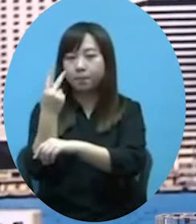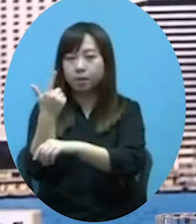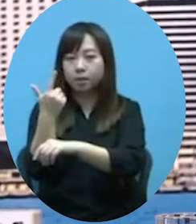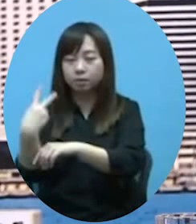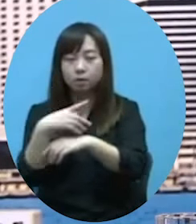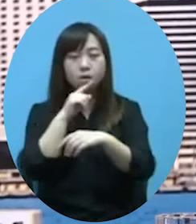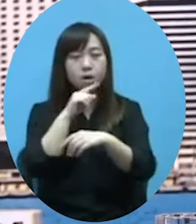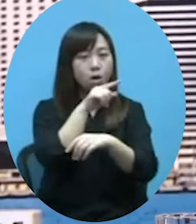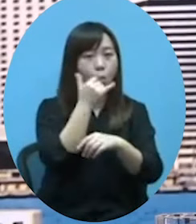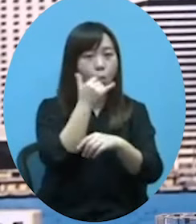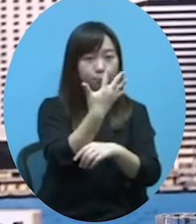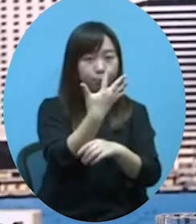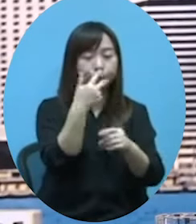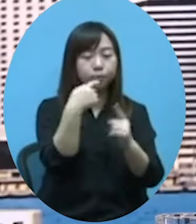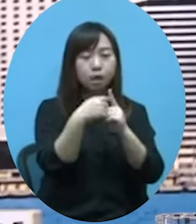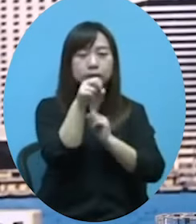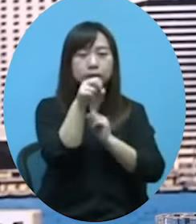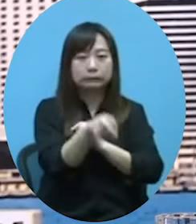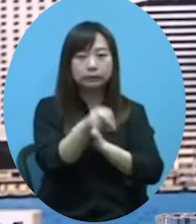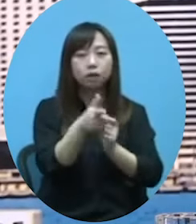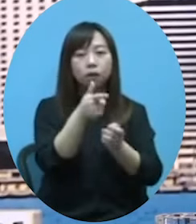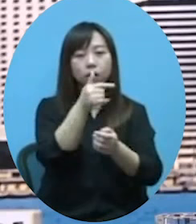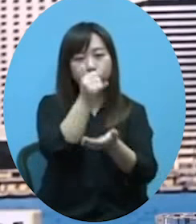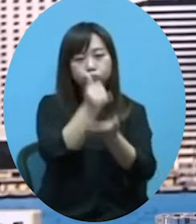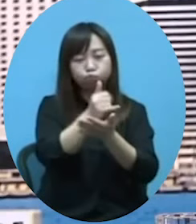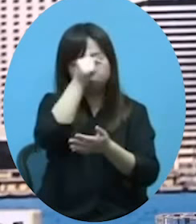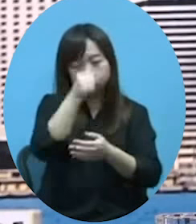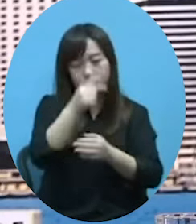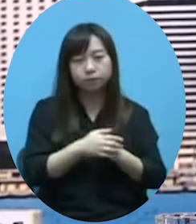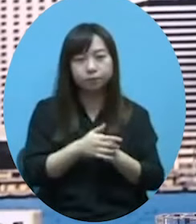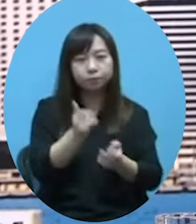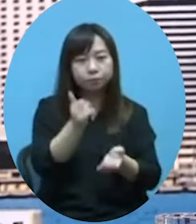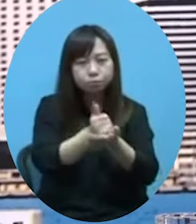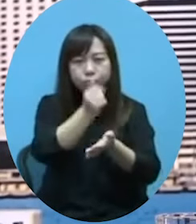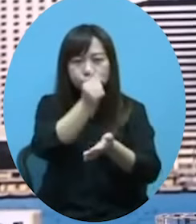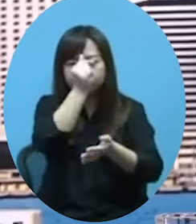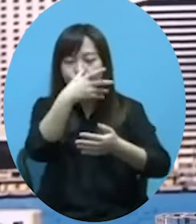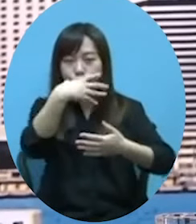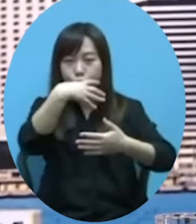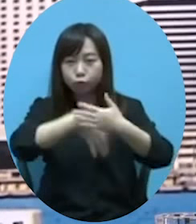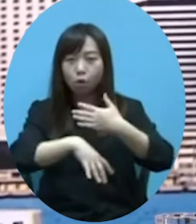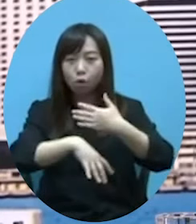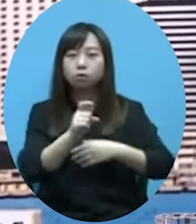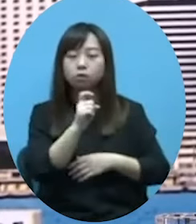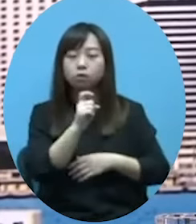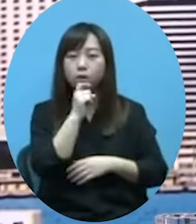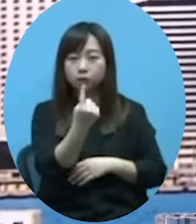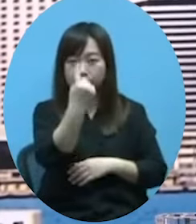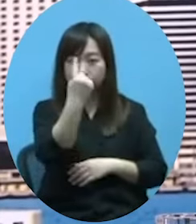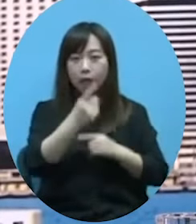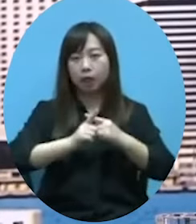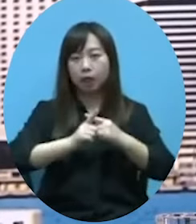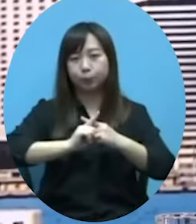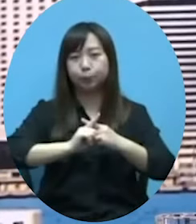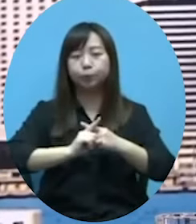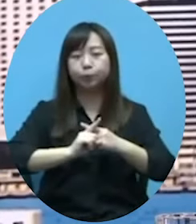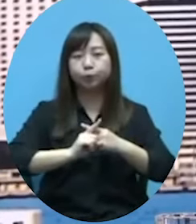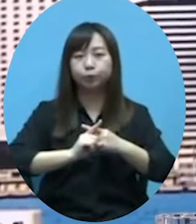有56人呢是仍然留院的那麼在留院的病人情況當中呢就有一人是危殆